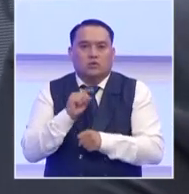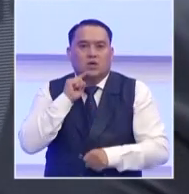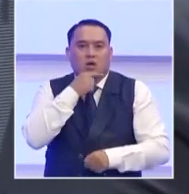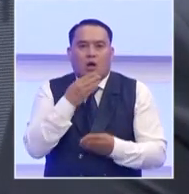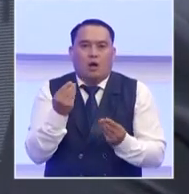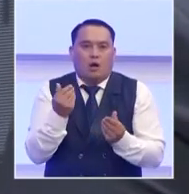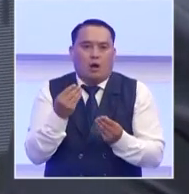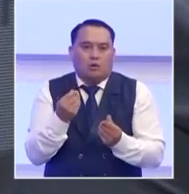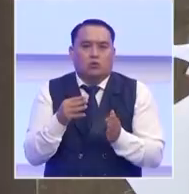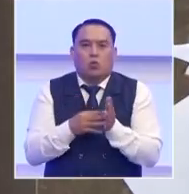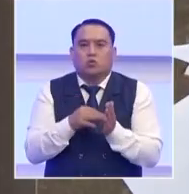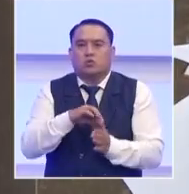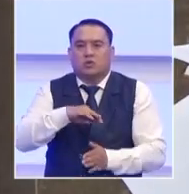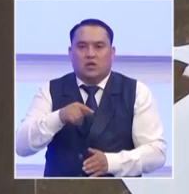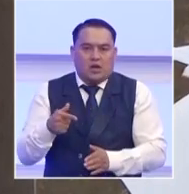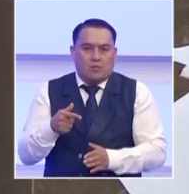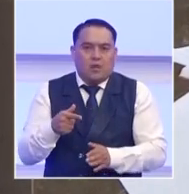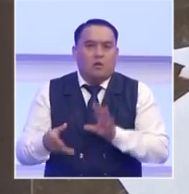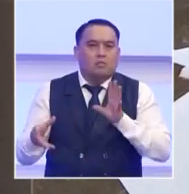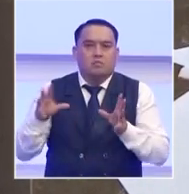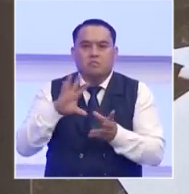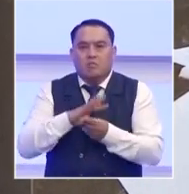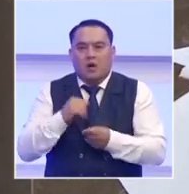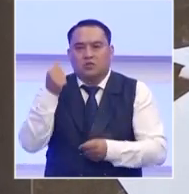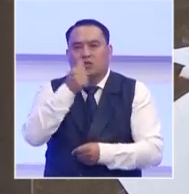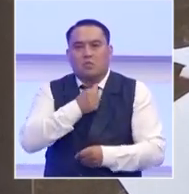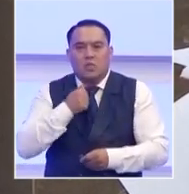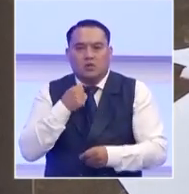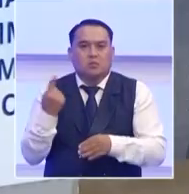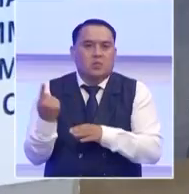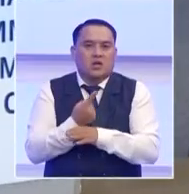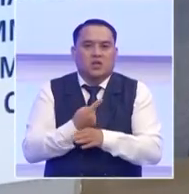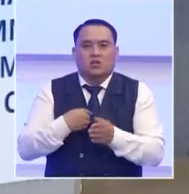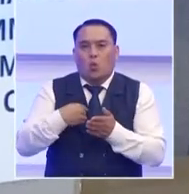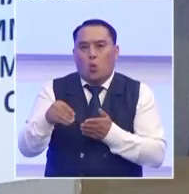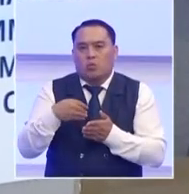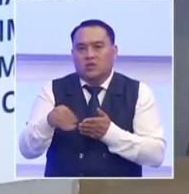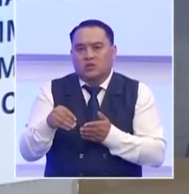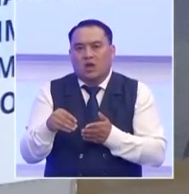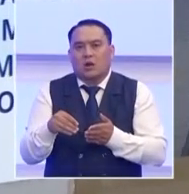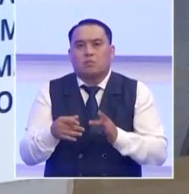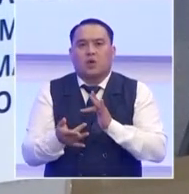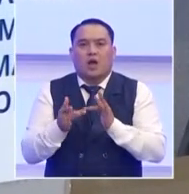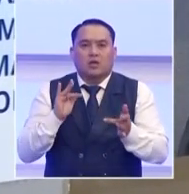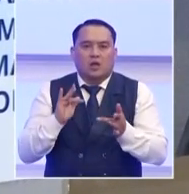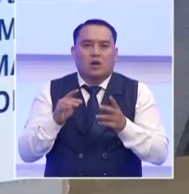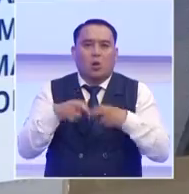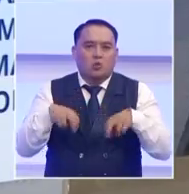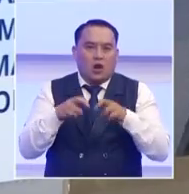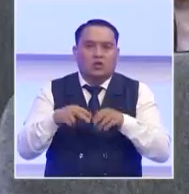қаражат шамамен 9 миллион теңге. Жалпы жыл басынан бері бірыңғай сатып алу терезесі мемлекеттік сатып алу порталын талдау